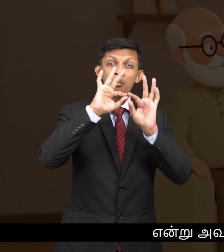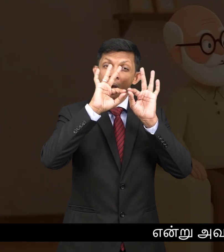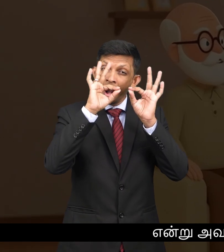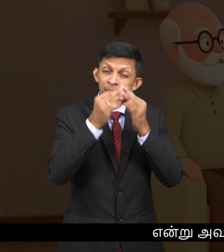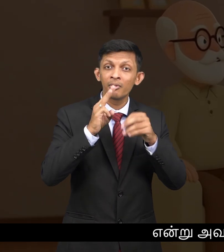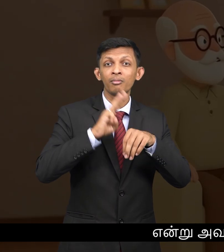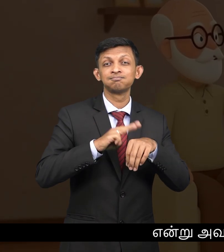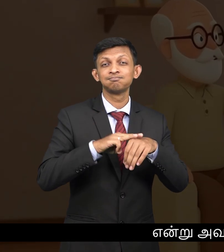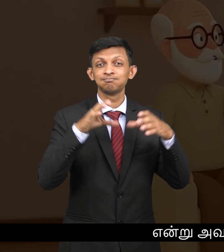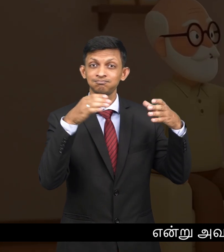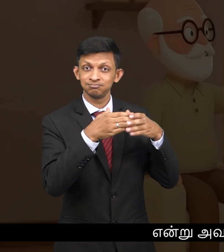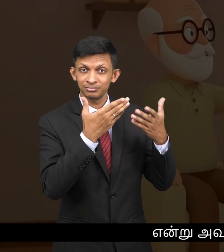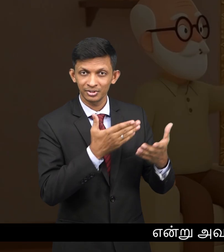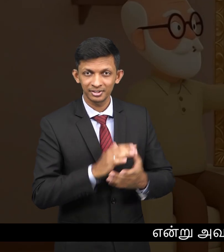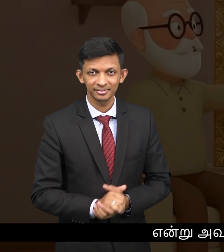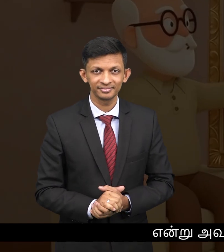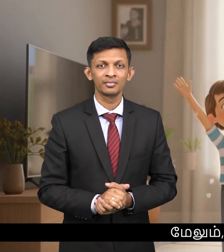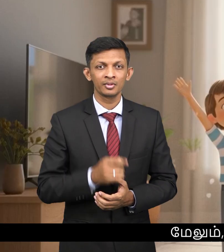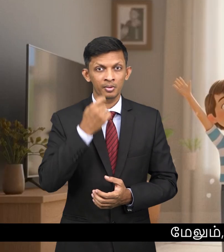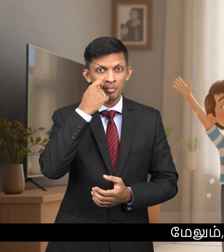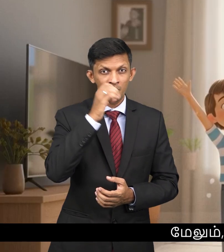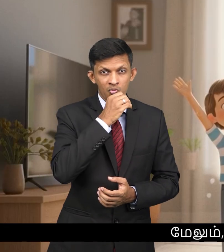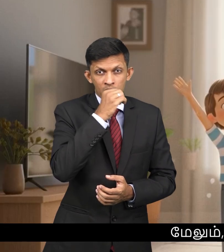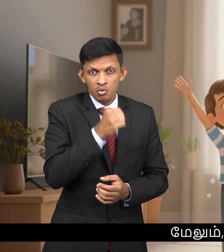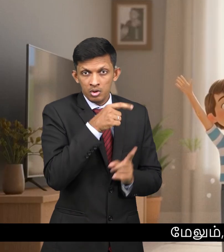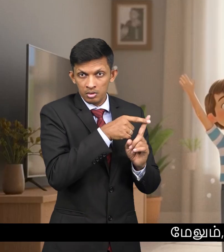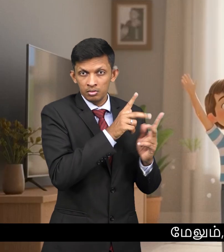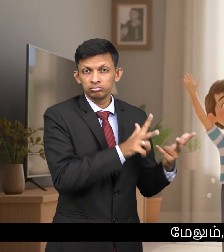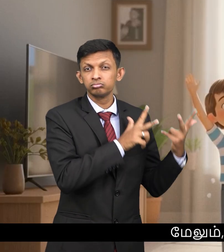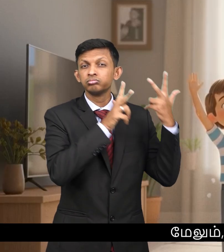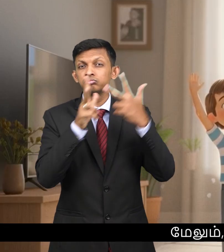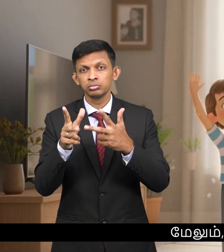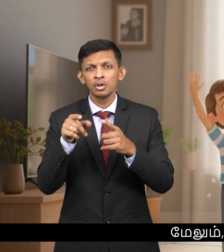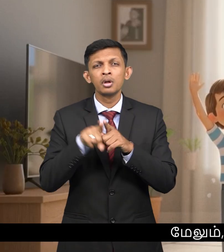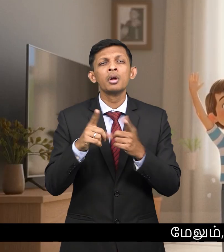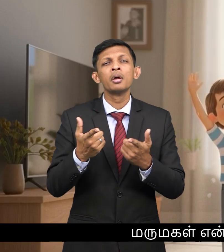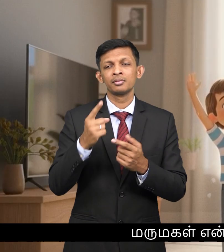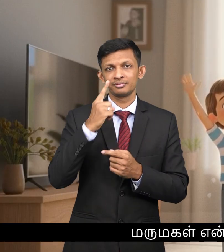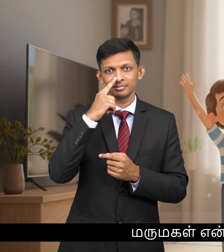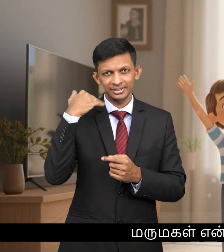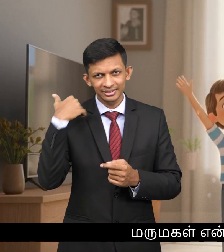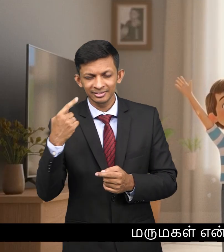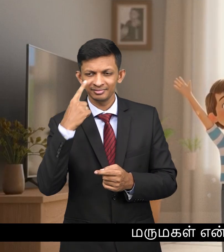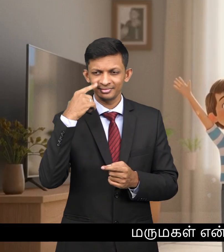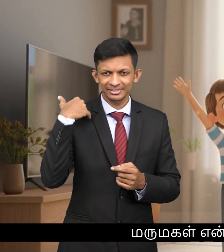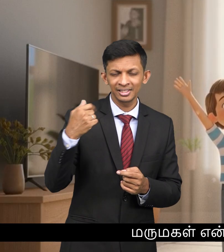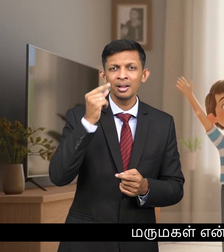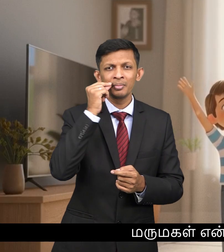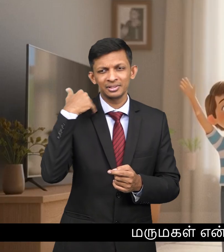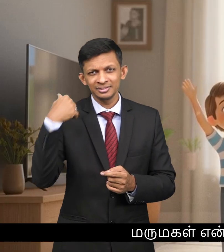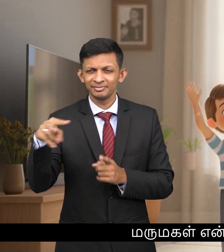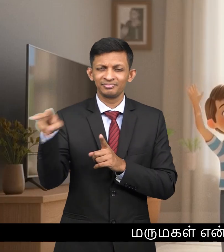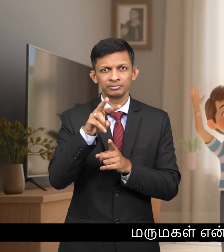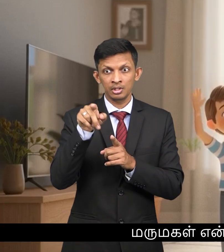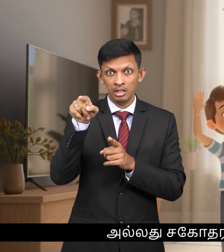என்று அவர் அவளிடம் கூறினார். மேலும் தாத்தா அவளிடம் மருமகள் என்பது